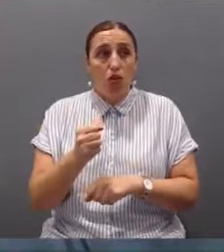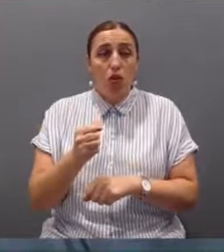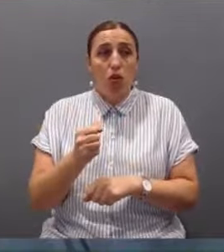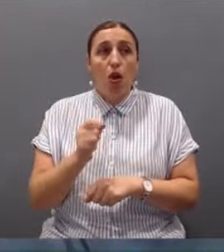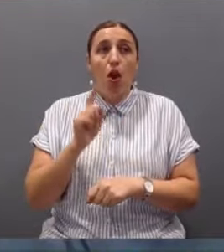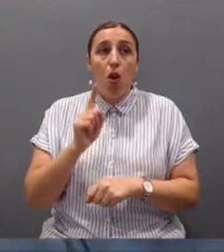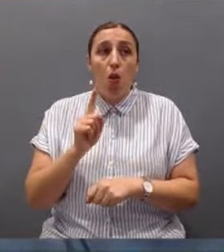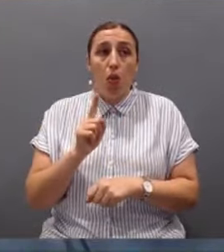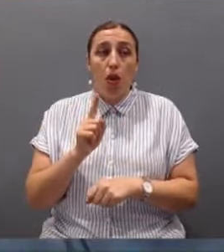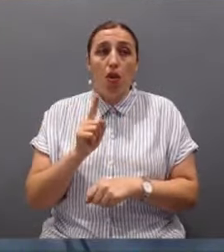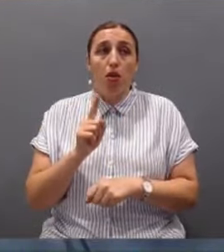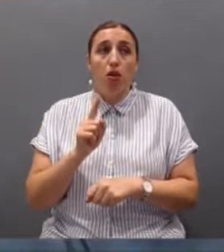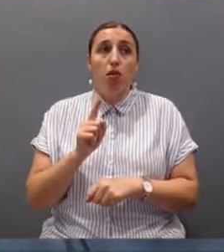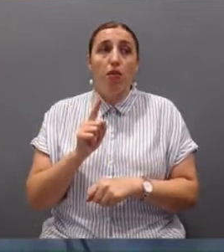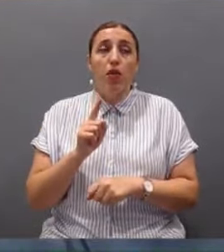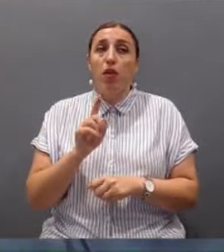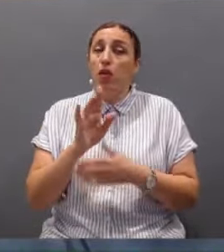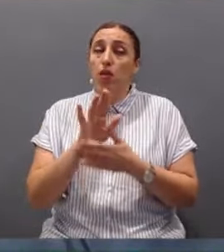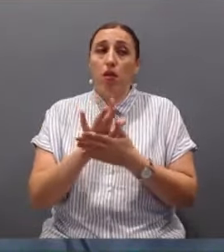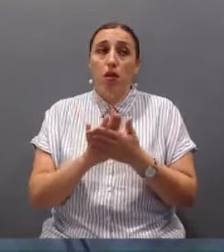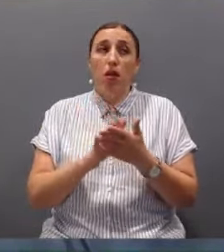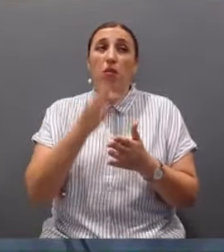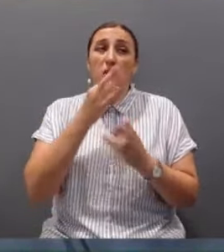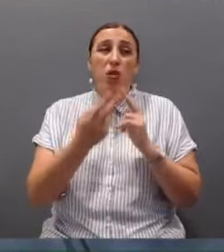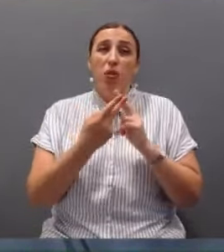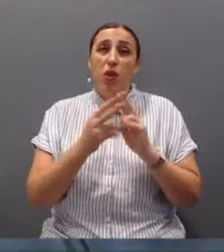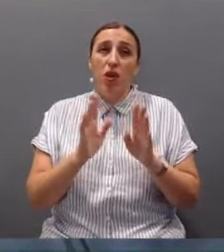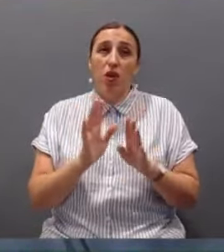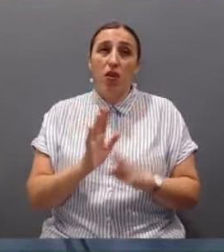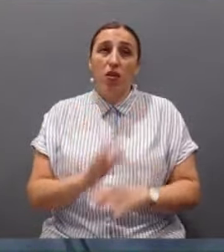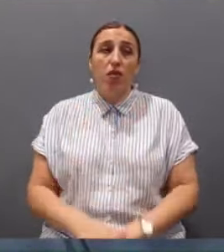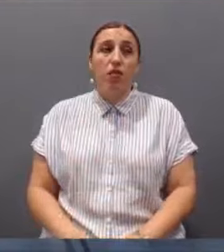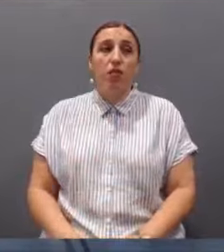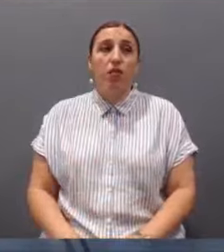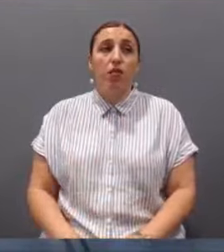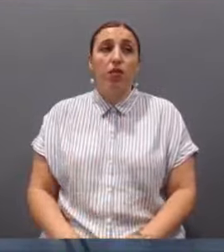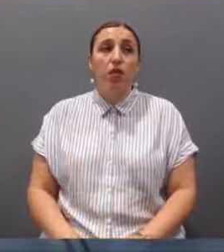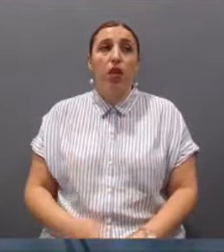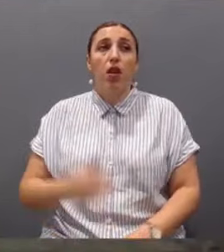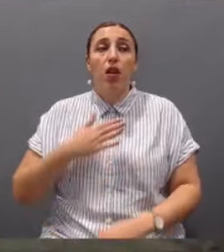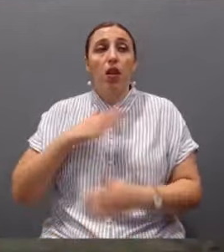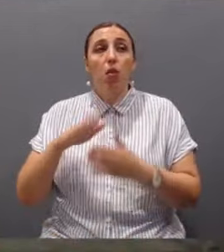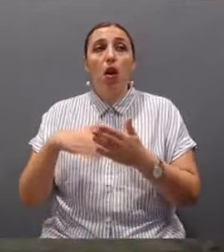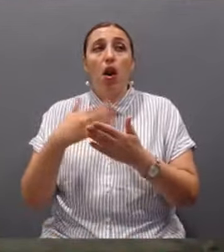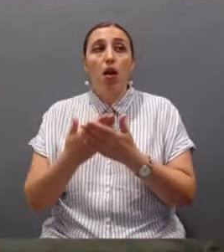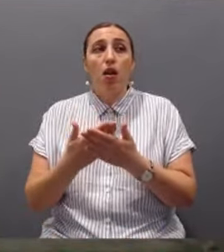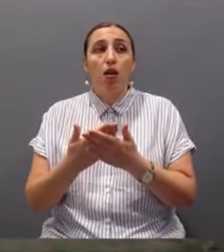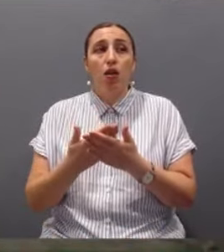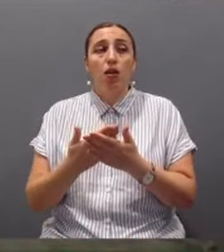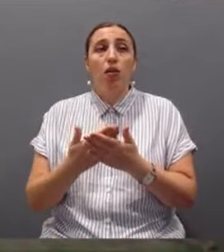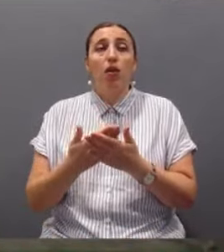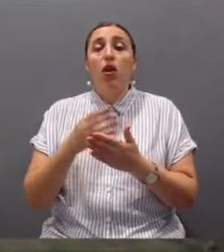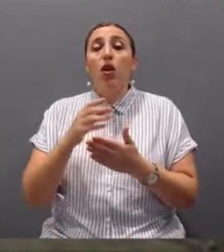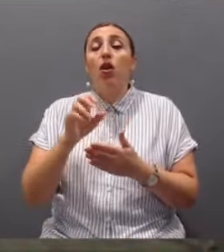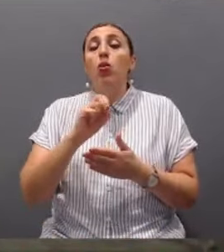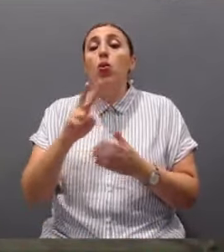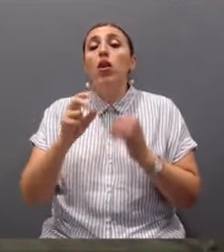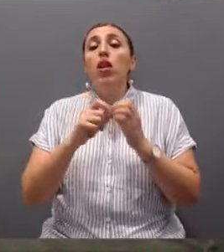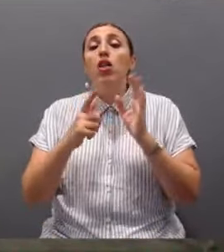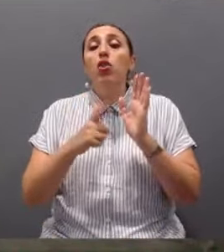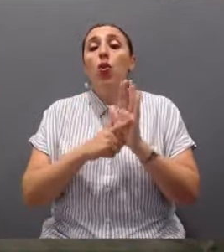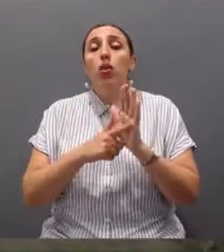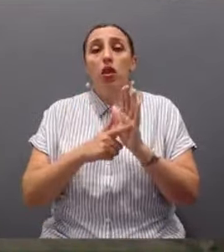բայց տեսականորեն կարա լինի։ Հազար ներողություն, ես ավարտեմ, էլի։ Ասեմ, որ առաջարկությունը շրջանառված էր հուլիսի 17-ին,